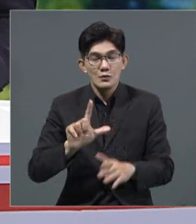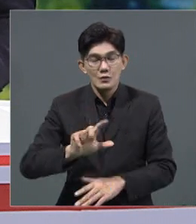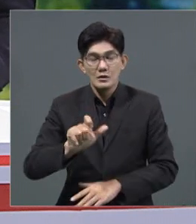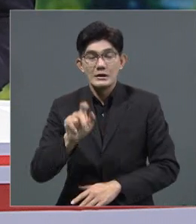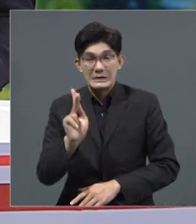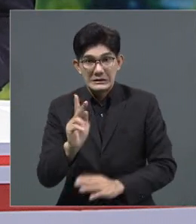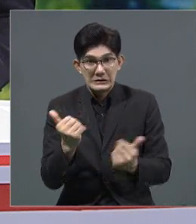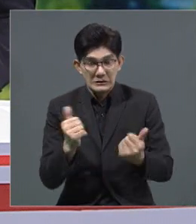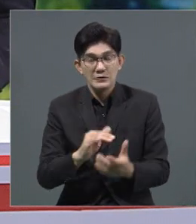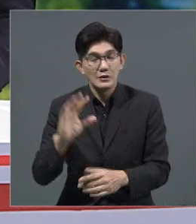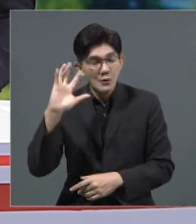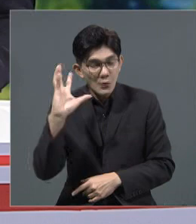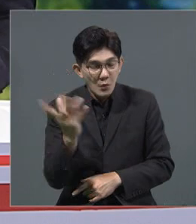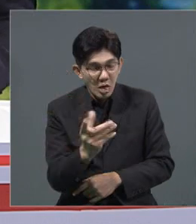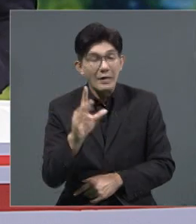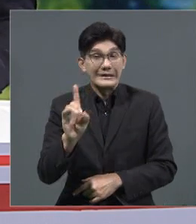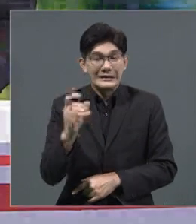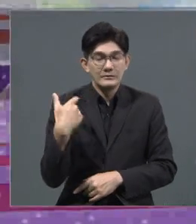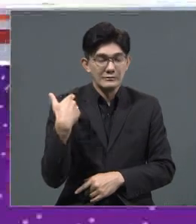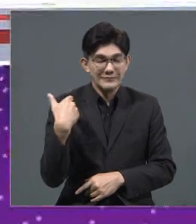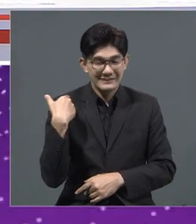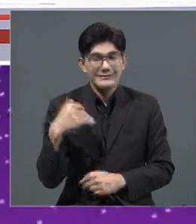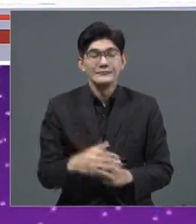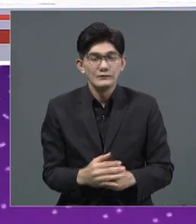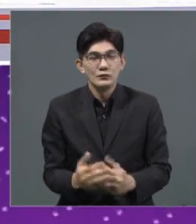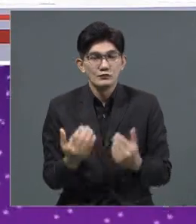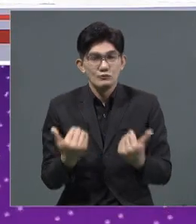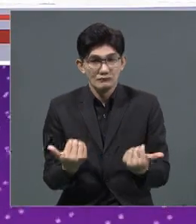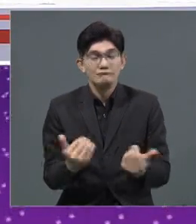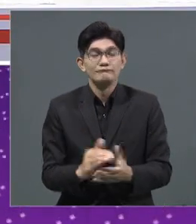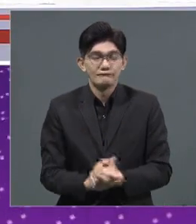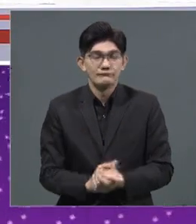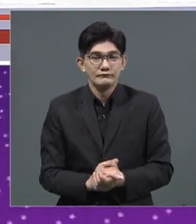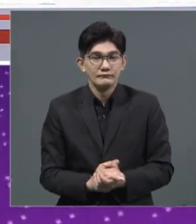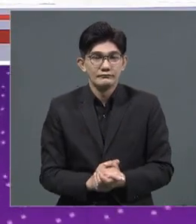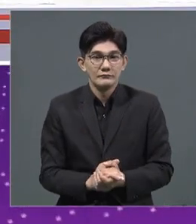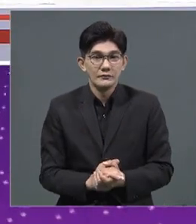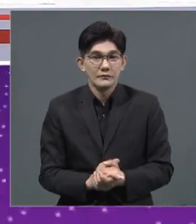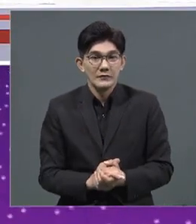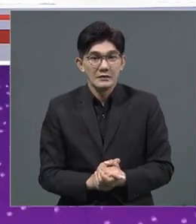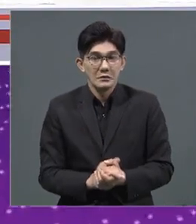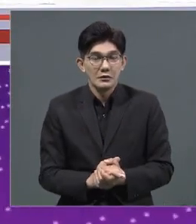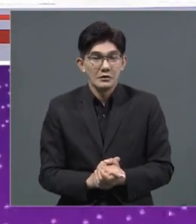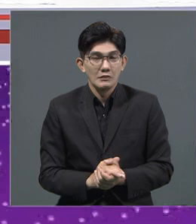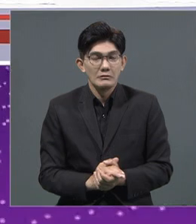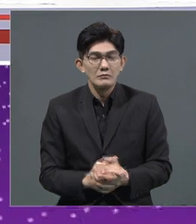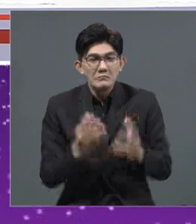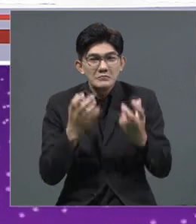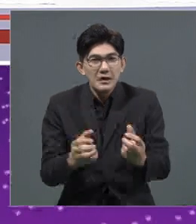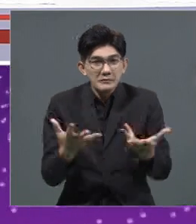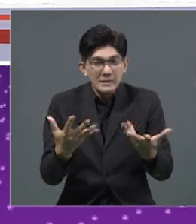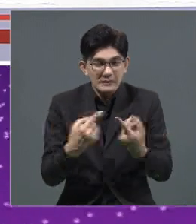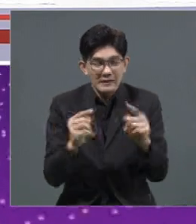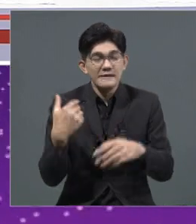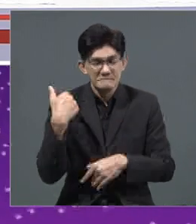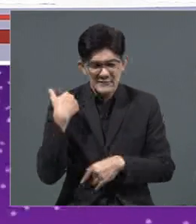เป็น depressionแล้วก็ล่าสุดอ่อนกำลังลงเป็นหย่อมความปดอากาศต่ำกำลังแรงแล้วนะฮะแม้ว่าจะไม่หนักเท่าที่คิดนะฮะสำหรับฝนแต่ก็ไม่